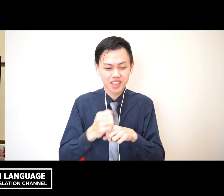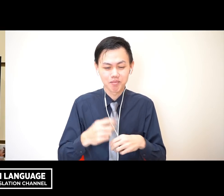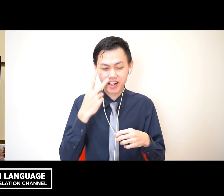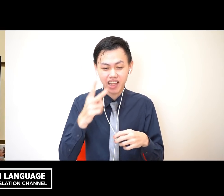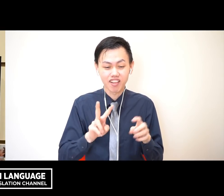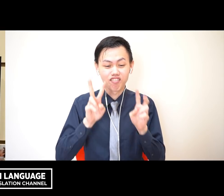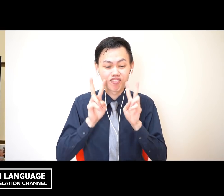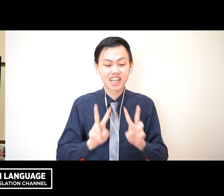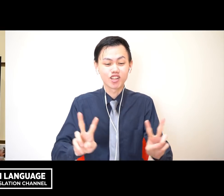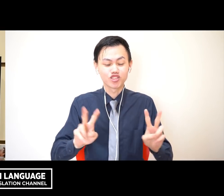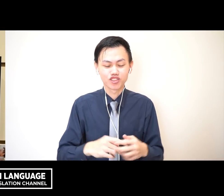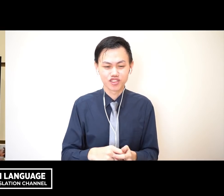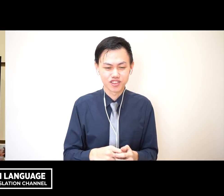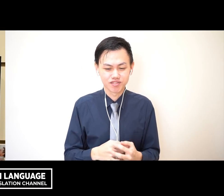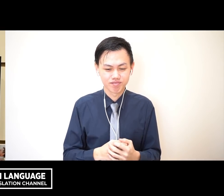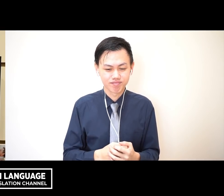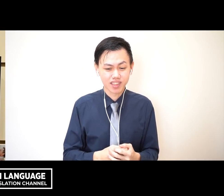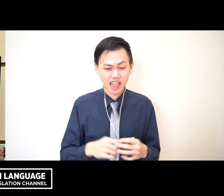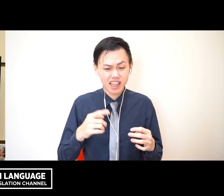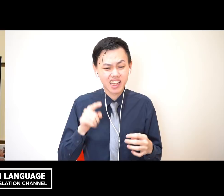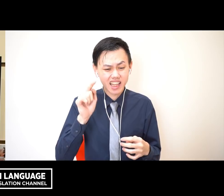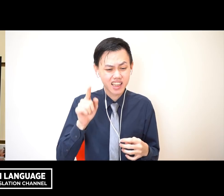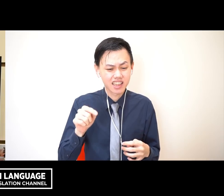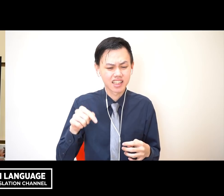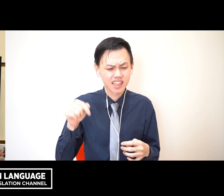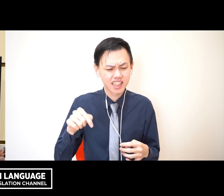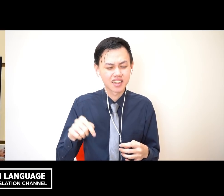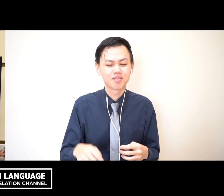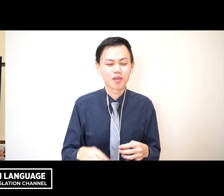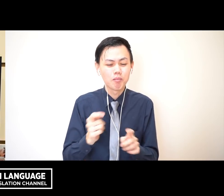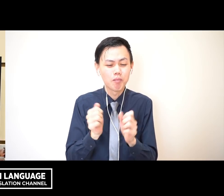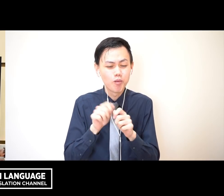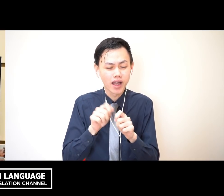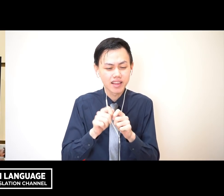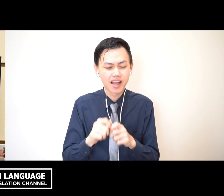semuanya pun tidak ada artinya di tengah-tengah badai yang sedang kita alami.